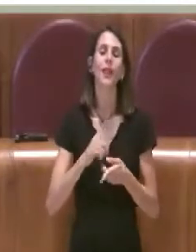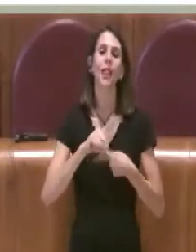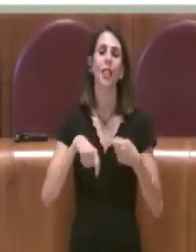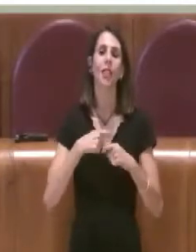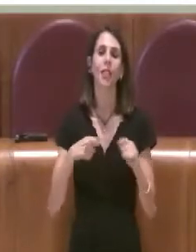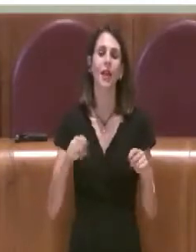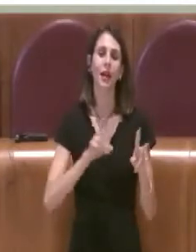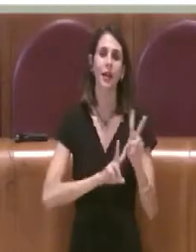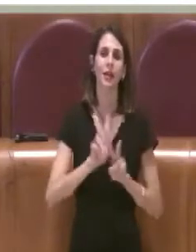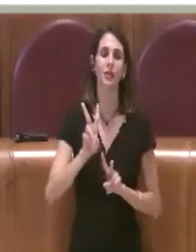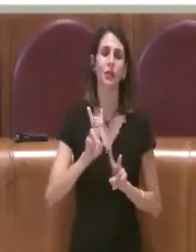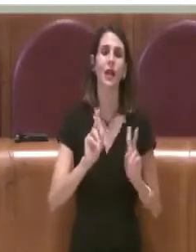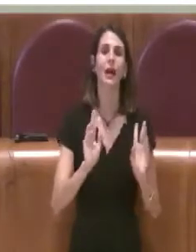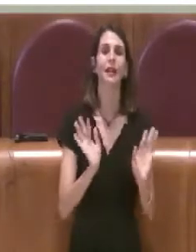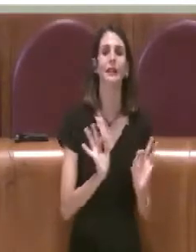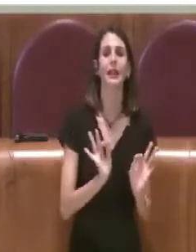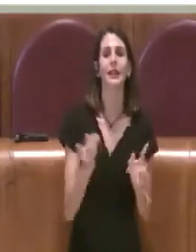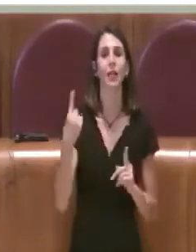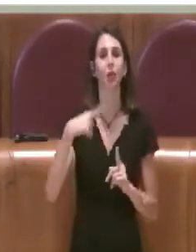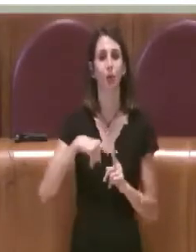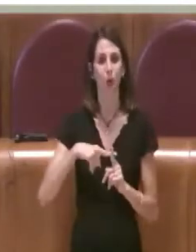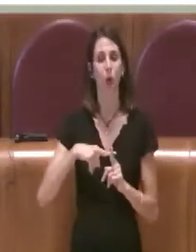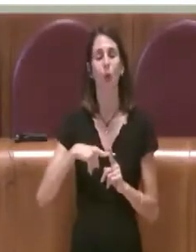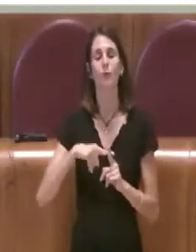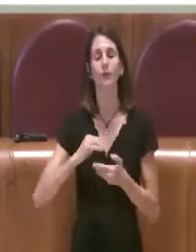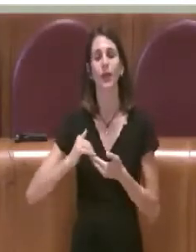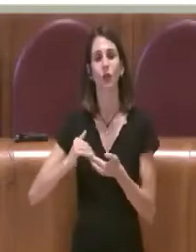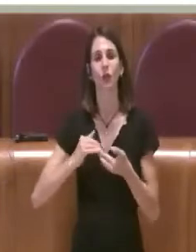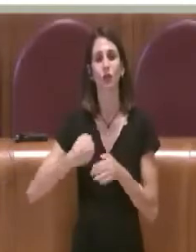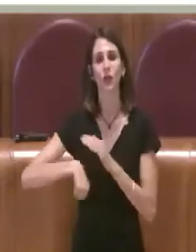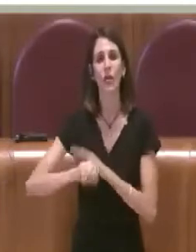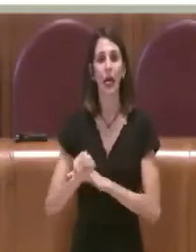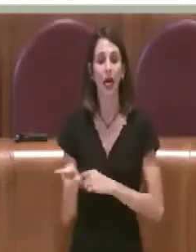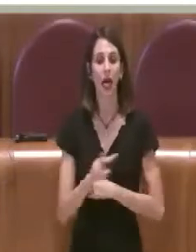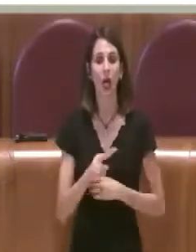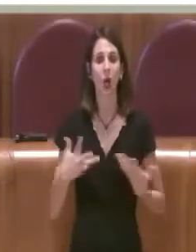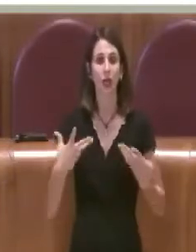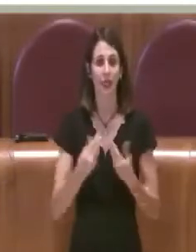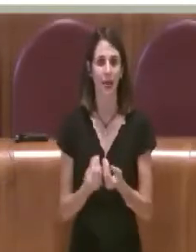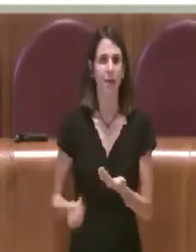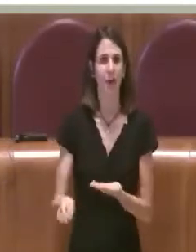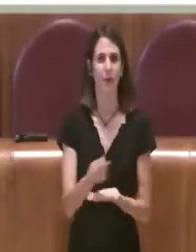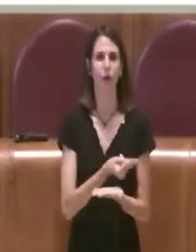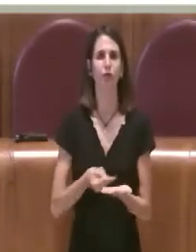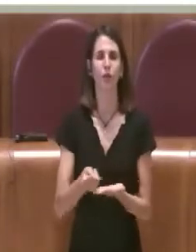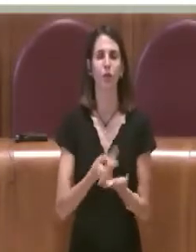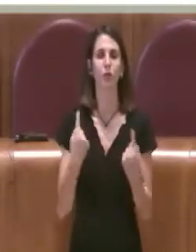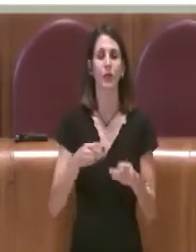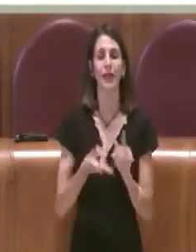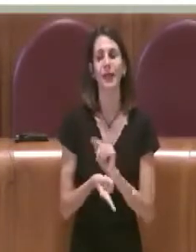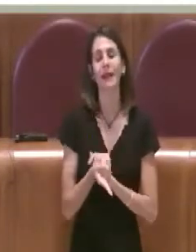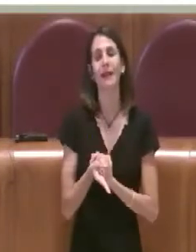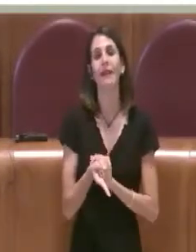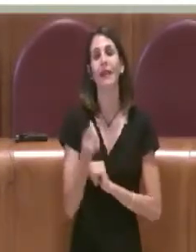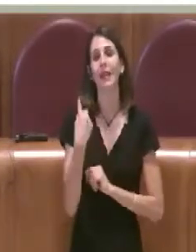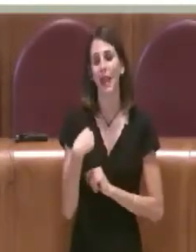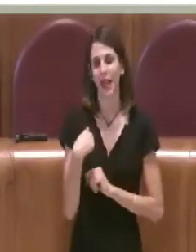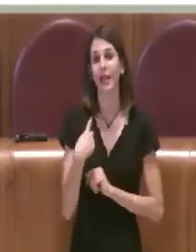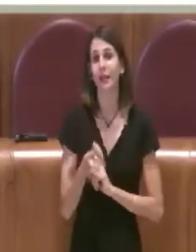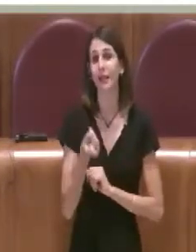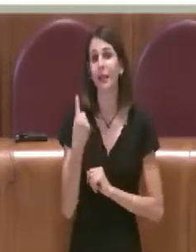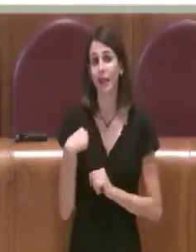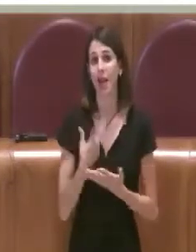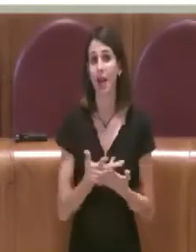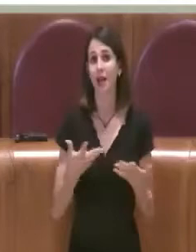stanno predisponendo. Proprio ieri c'è stato il sopralluogo, quindi i tecnici della Lega sono entrati